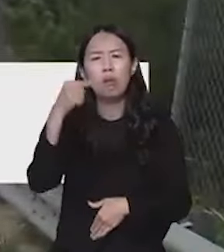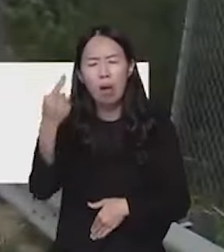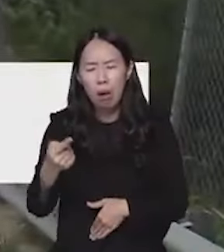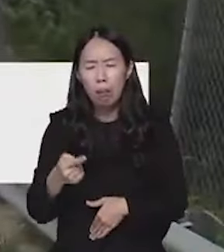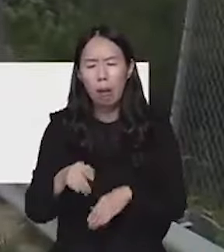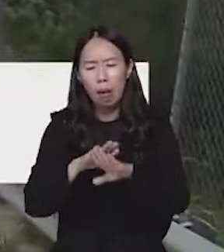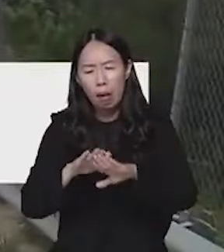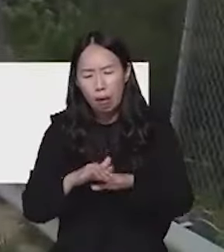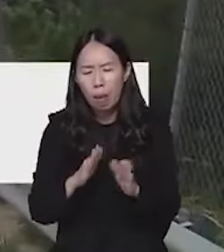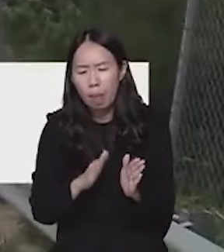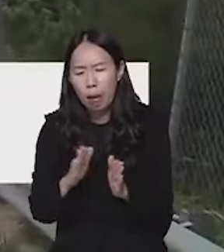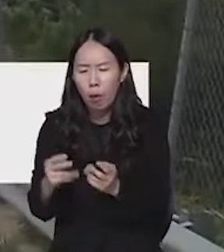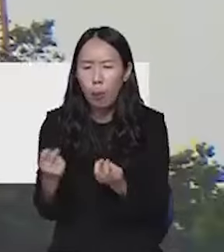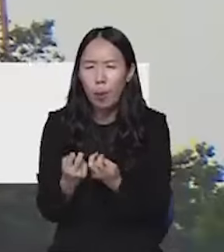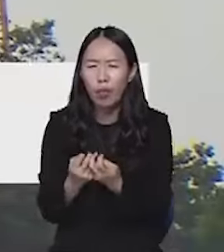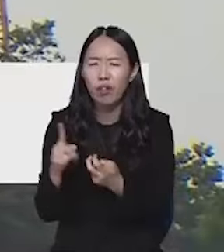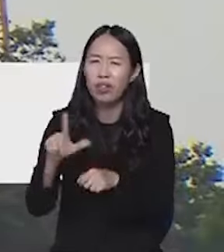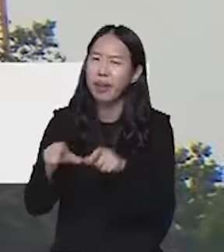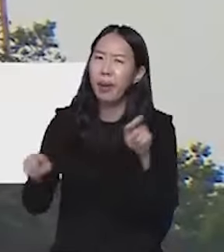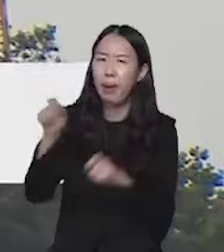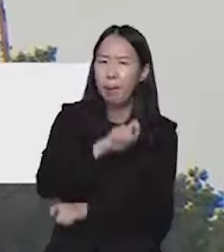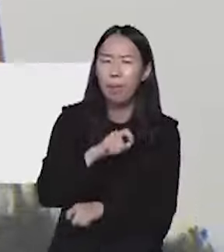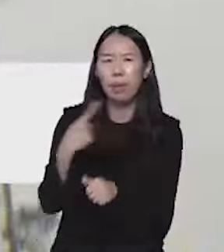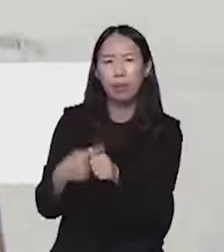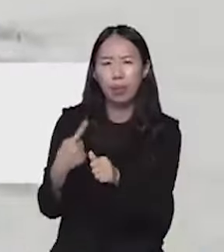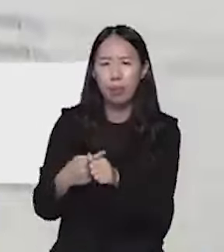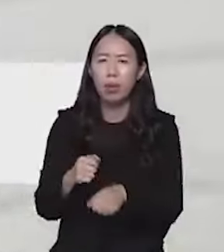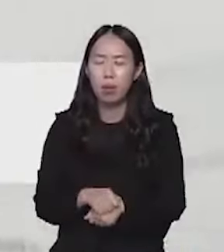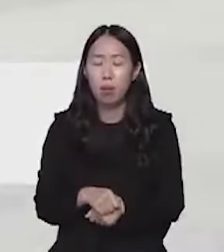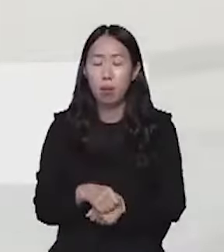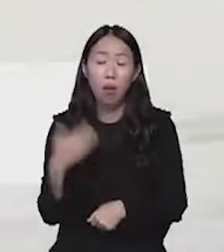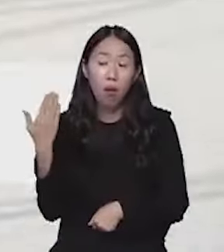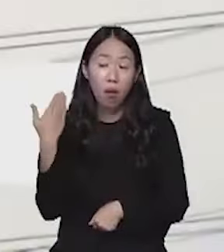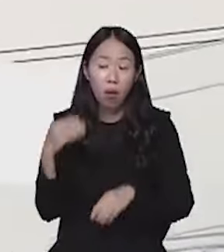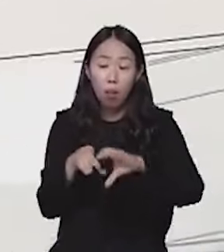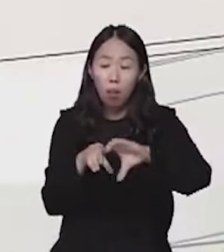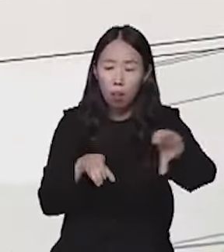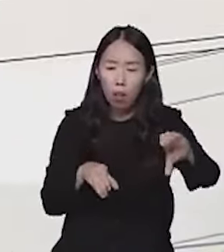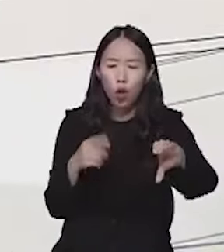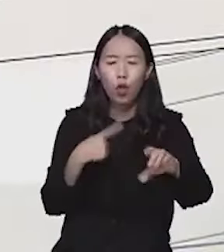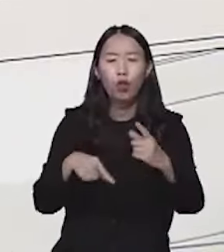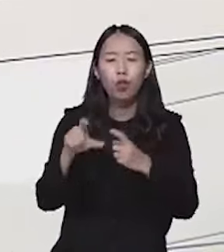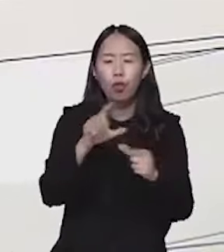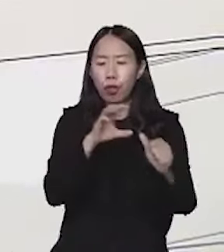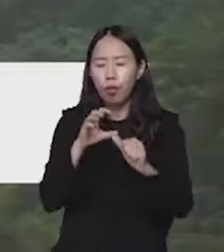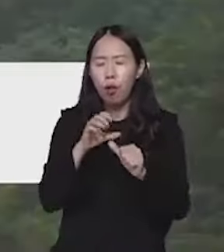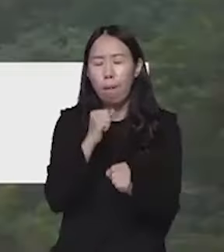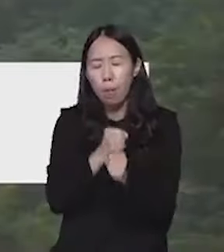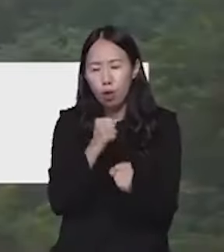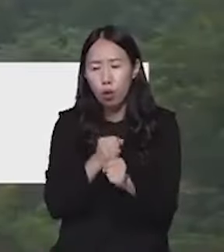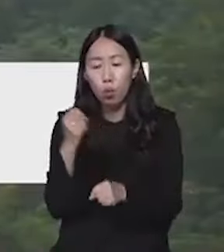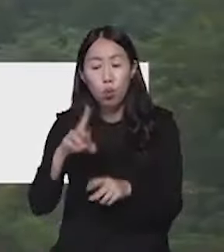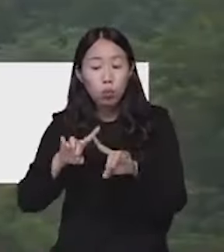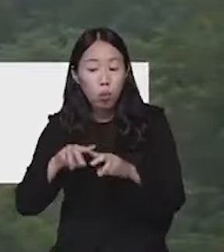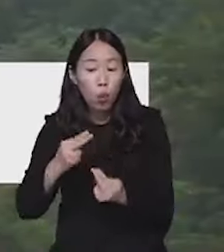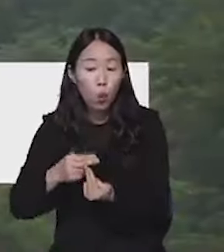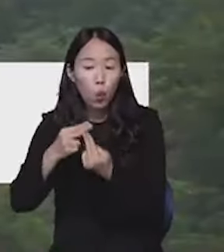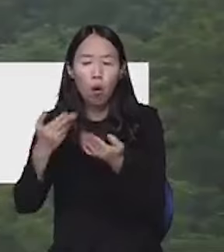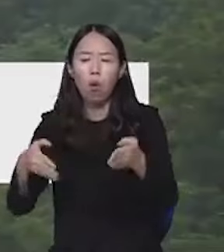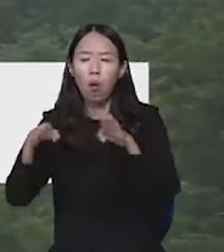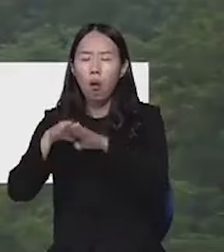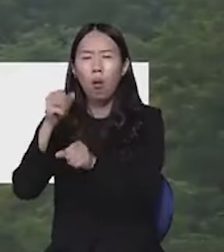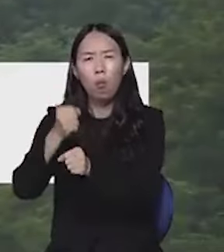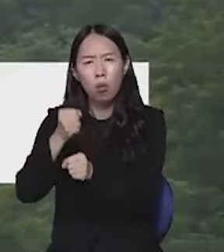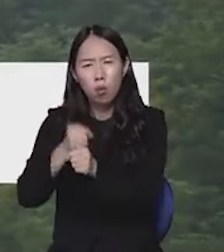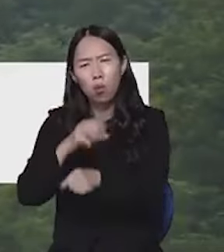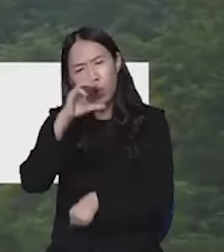비판이 나옵니다. 기존 송전망 운영률을 높이거나 에너지 저장 장치를 설치하는 등의 노력도 없이 재생에너지